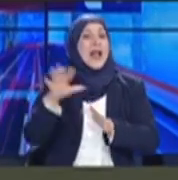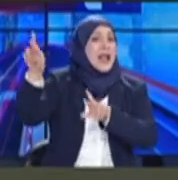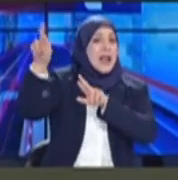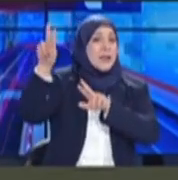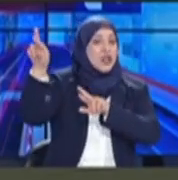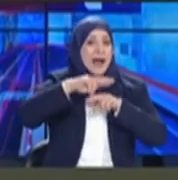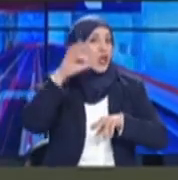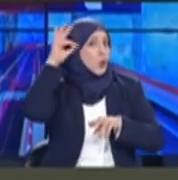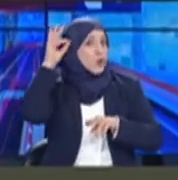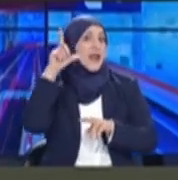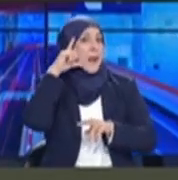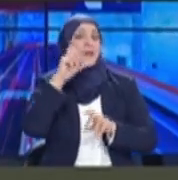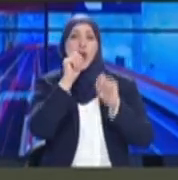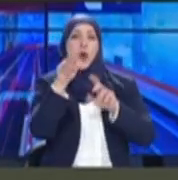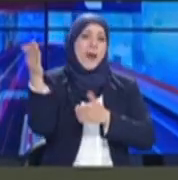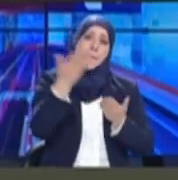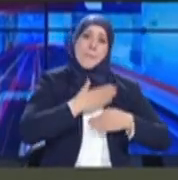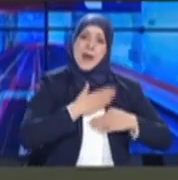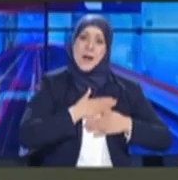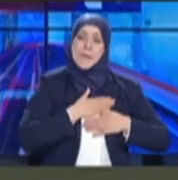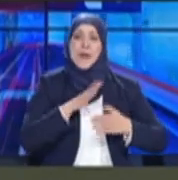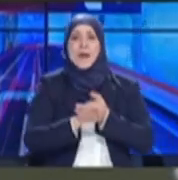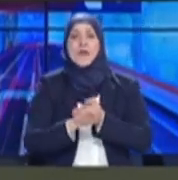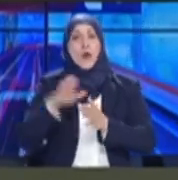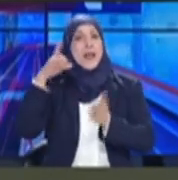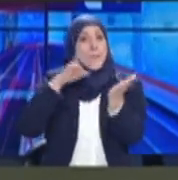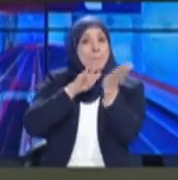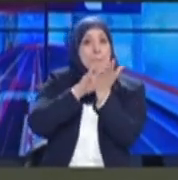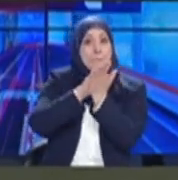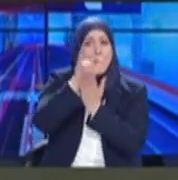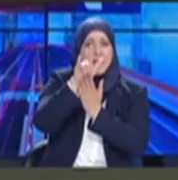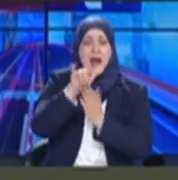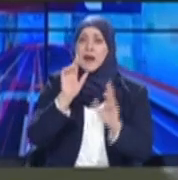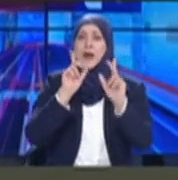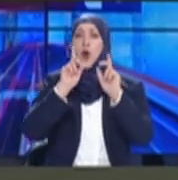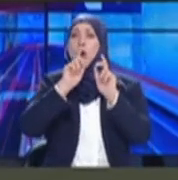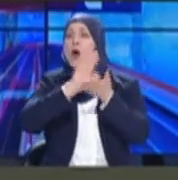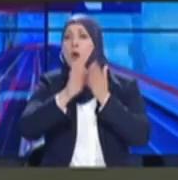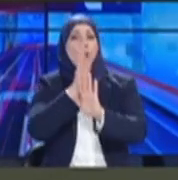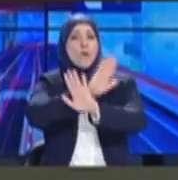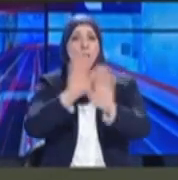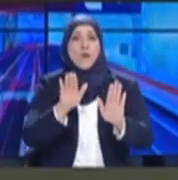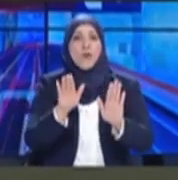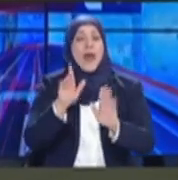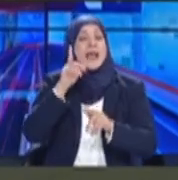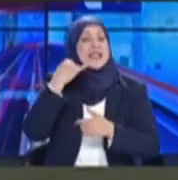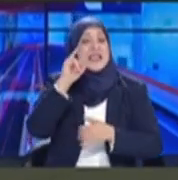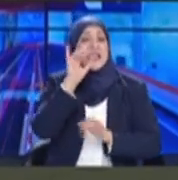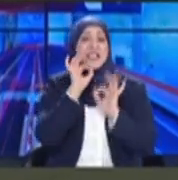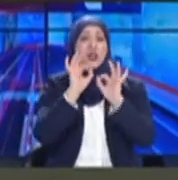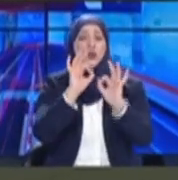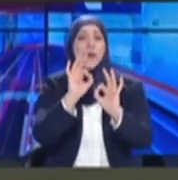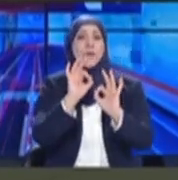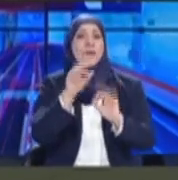القادمه في مطار جربه جرجيس على الدولي ستوقف تماما رحلت الاجلاء العالقين من التونسيين المغادرين